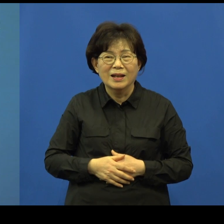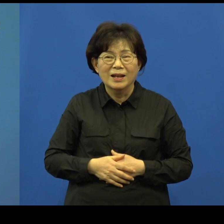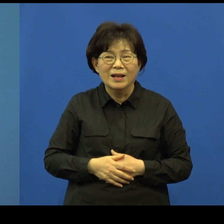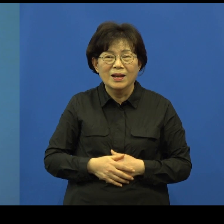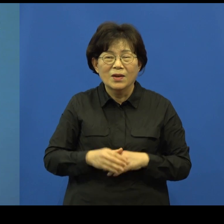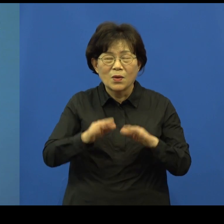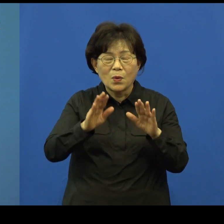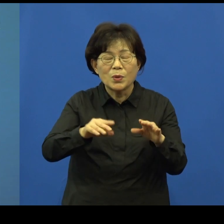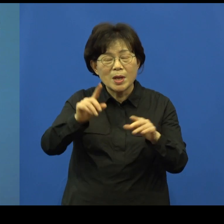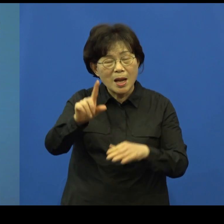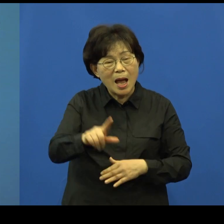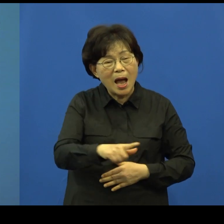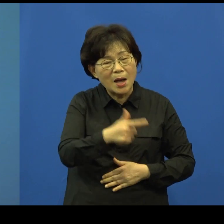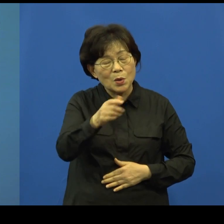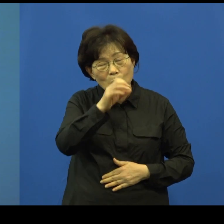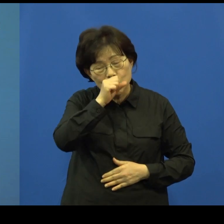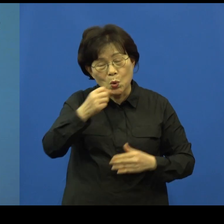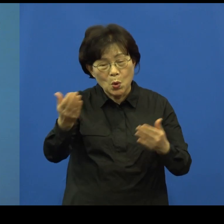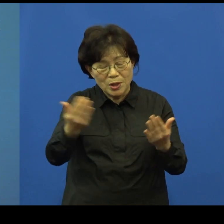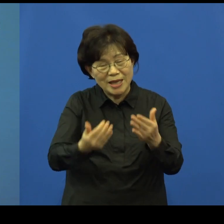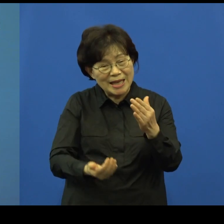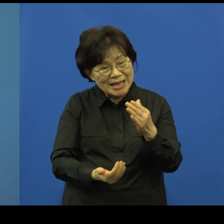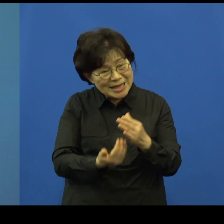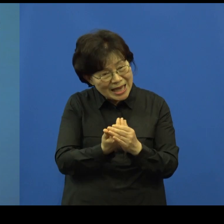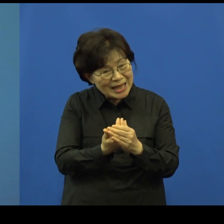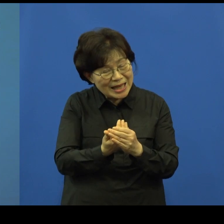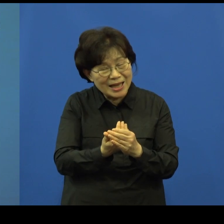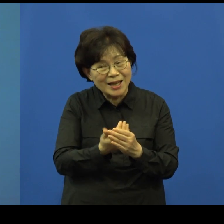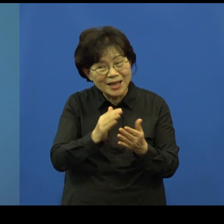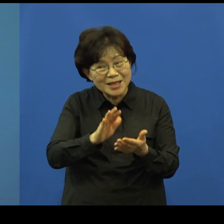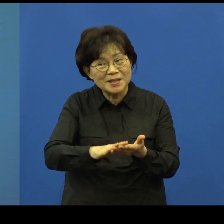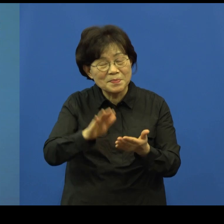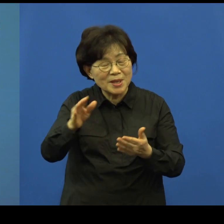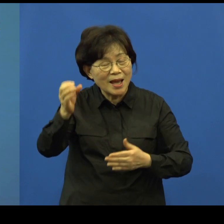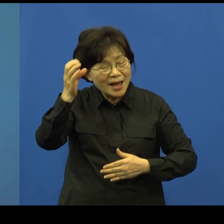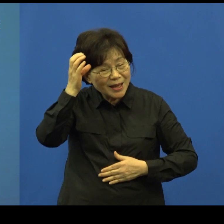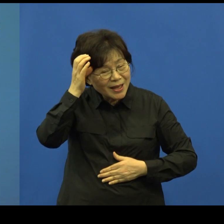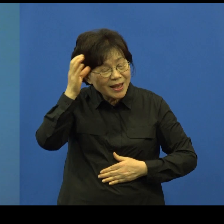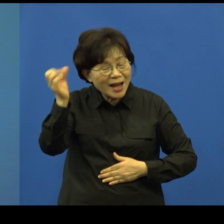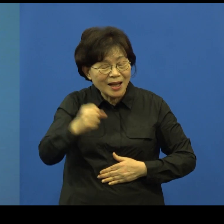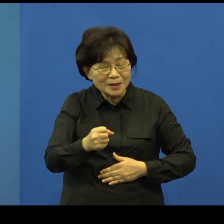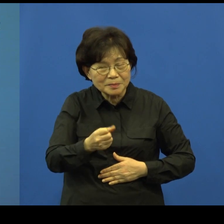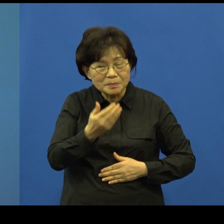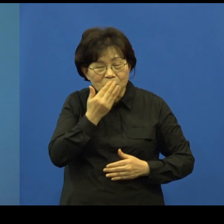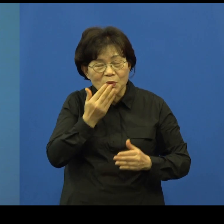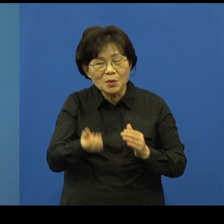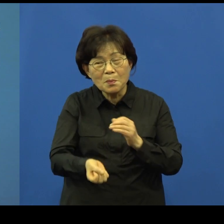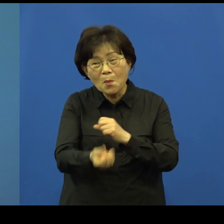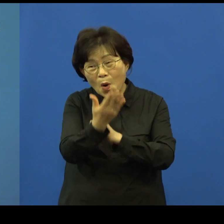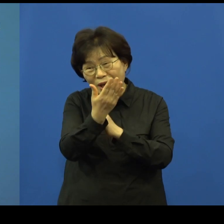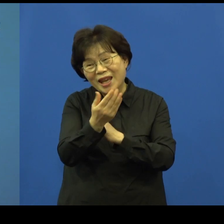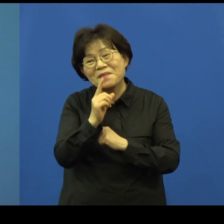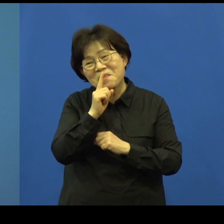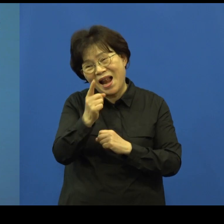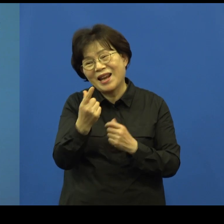여러분, 오늘 하루 좋은 일이 일어날 것입니다. 이 기대감으로 하루를 시작해야 되죠. 그게 굿모닝이잖아요, 굿모닝.